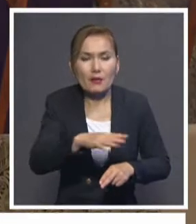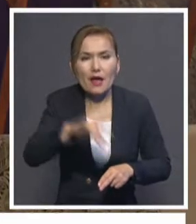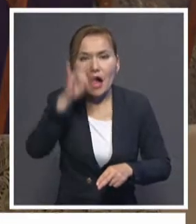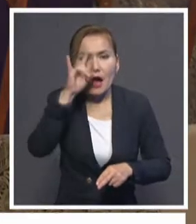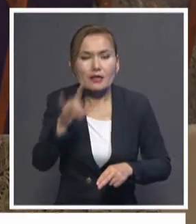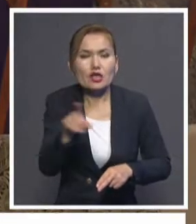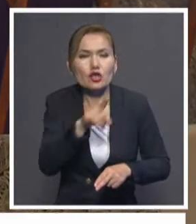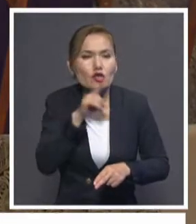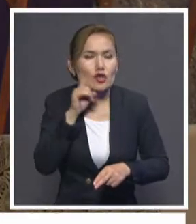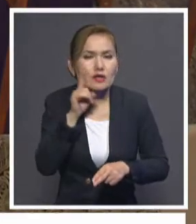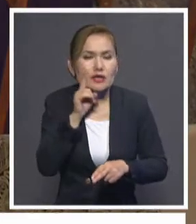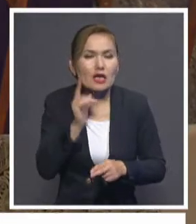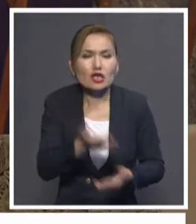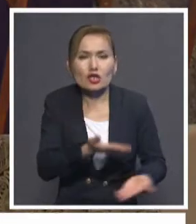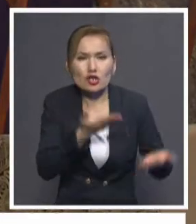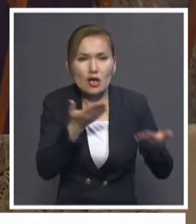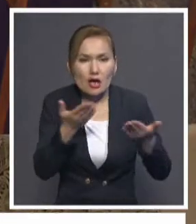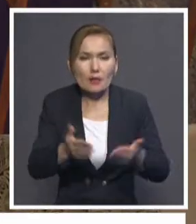осы жұмысты